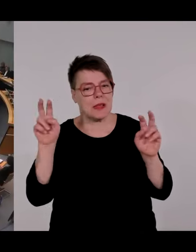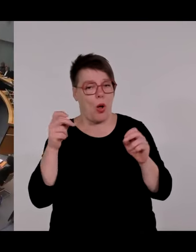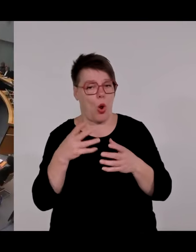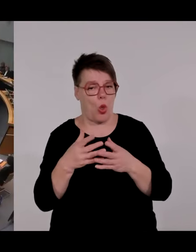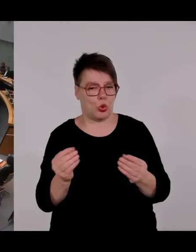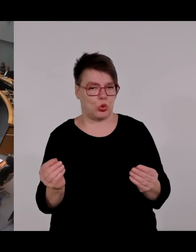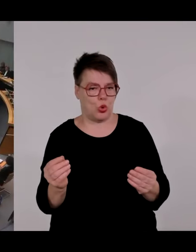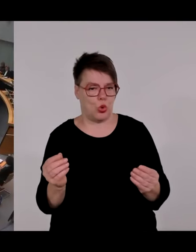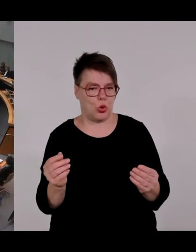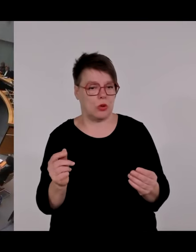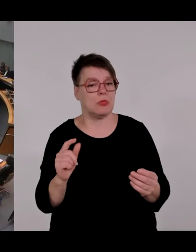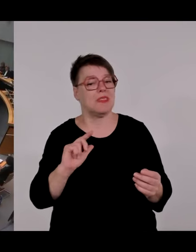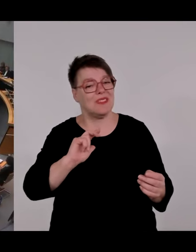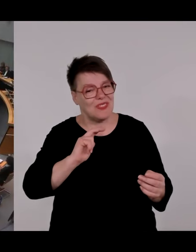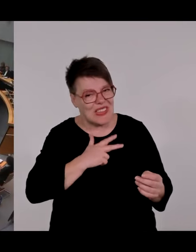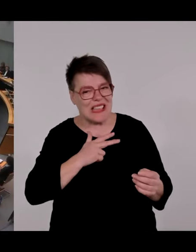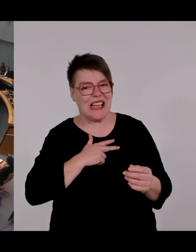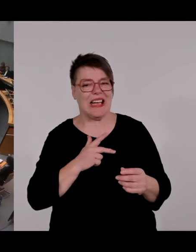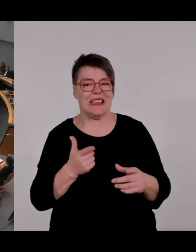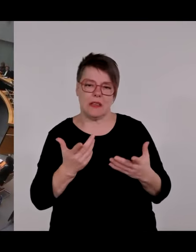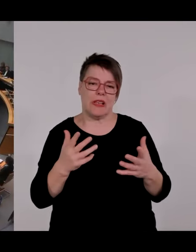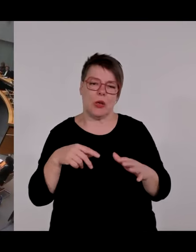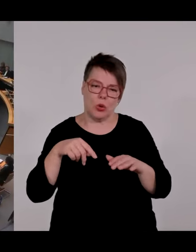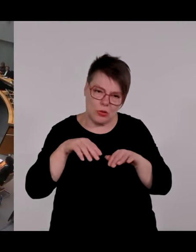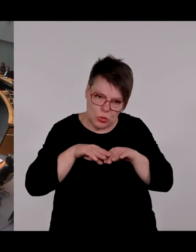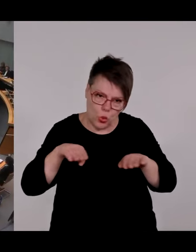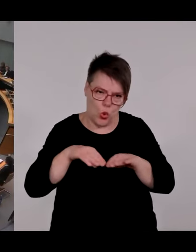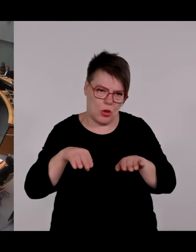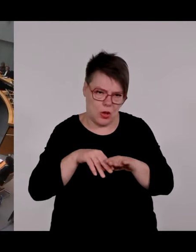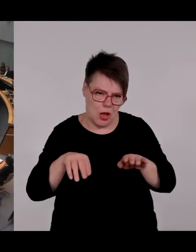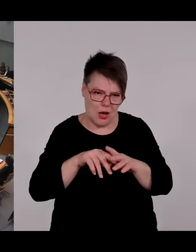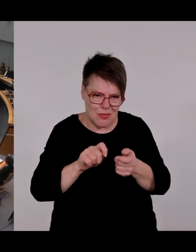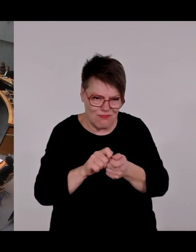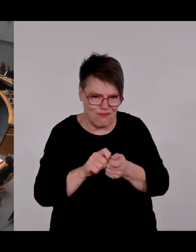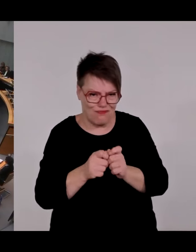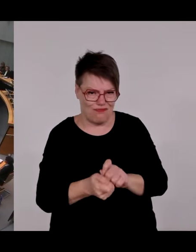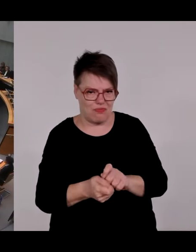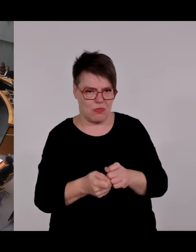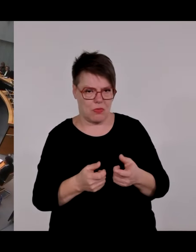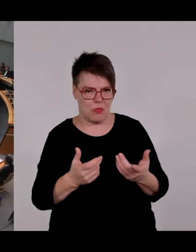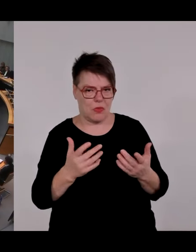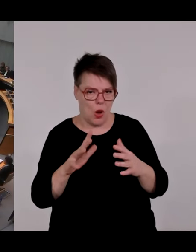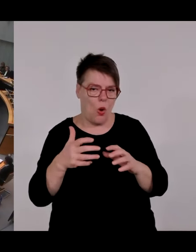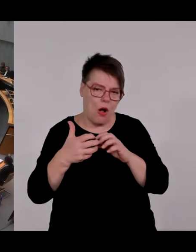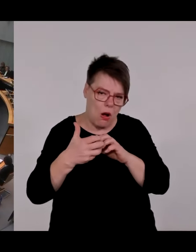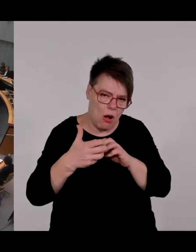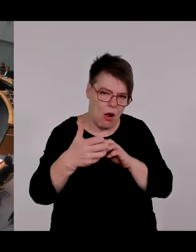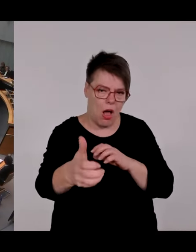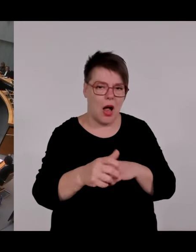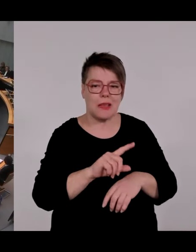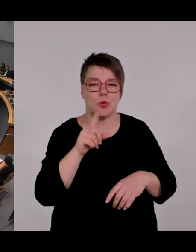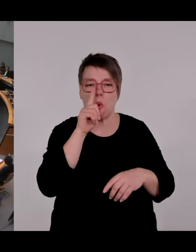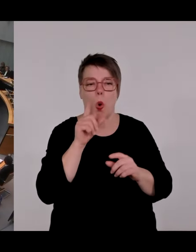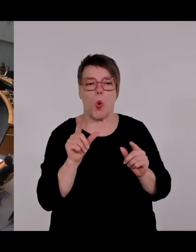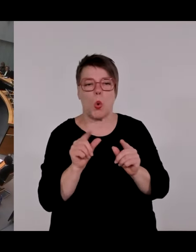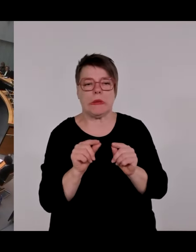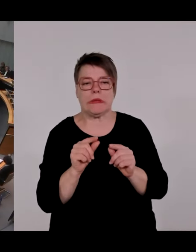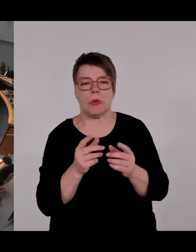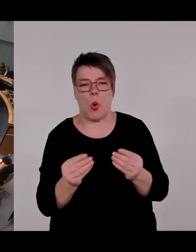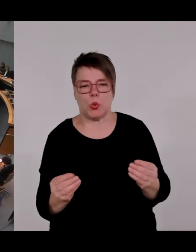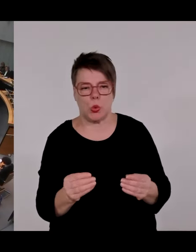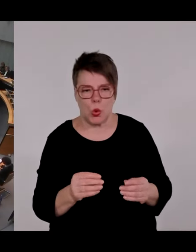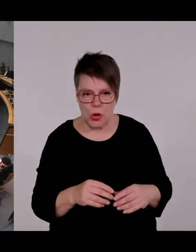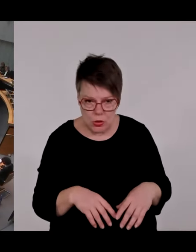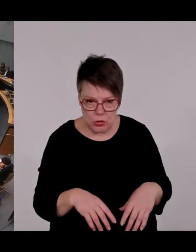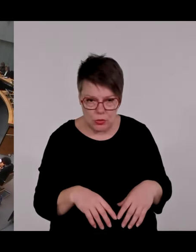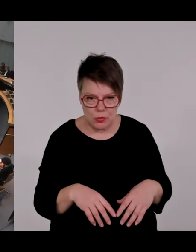Vielen Dank, Herr Kollege. Zu diesem Tagesordnungspunkt hat der fraktionslose Abgeordnete Brosek einen Redebeitrag angemeldet. Herr Brosek, Sie haben das